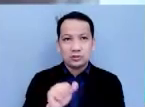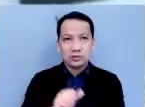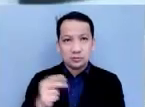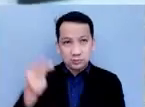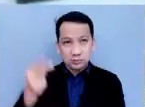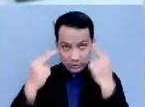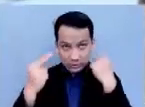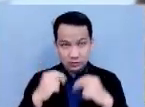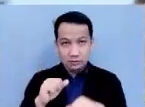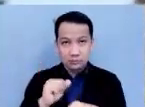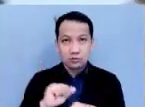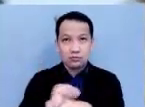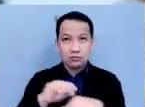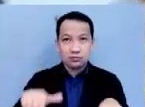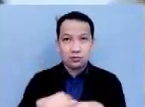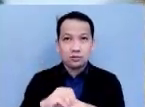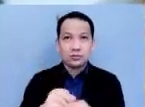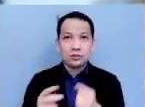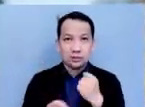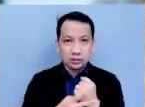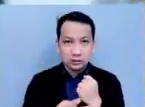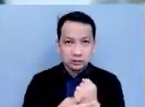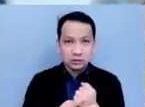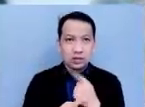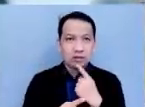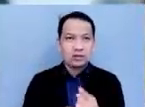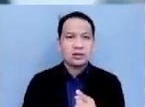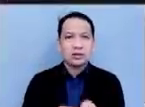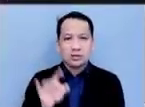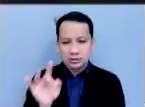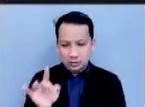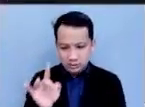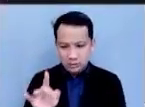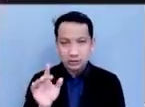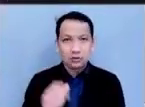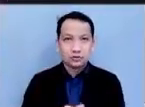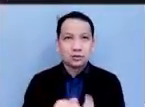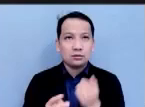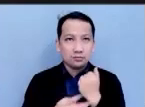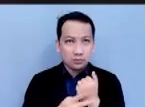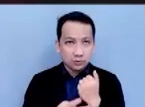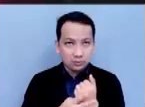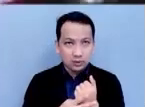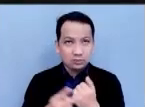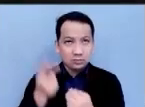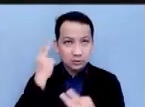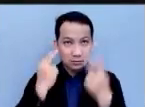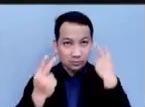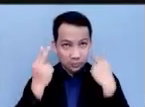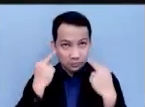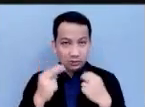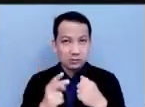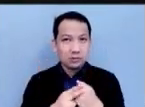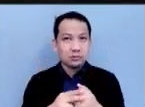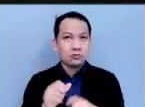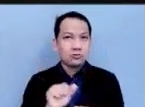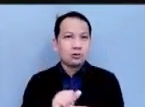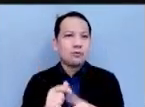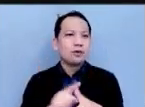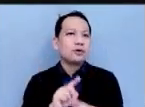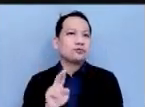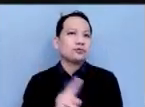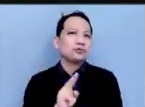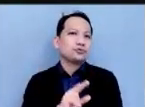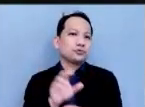barbero. Nakaipon si Utol Jake ng halos 80,000 pesos mula sa pamamasukan. Ito ang ginamit niyang